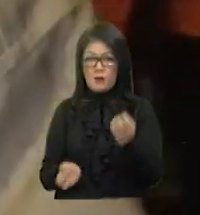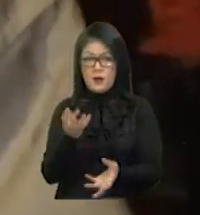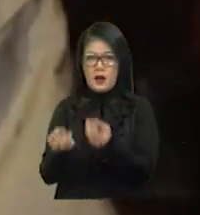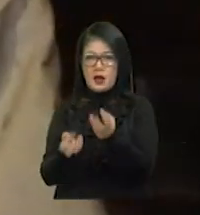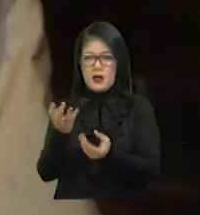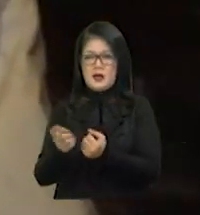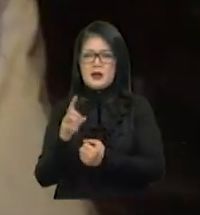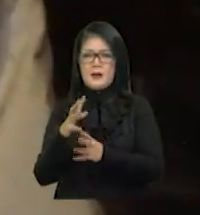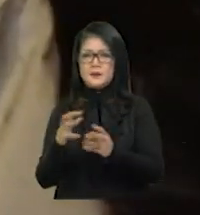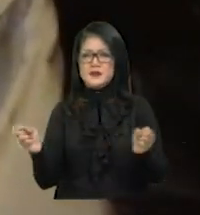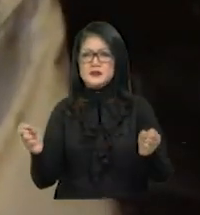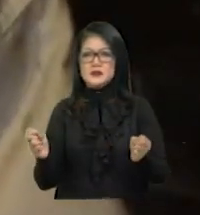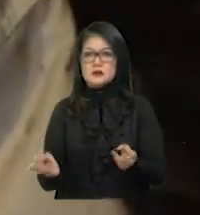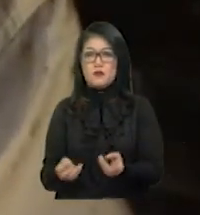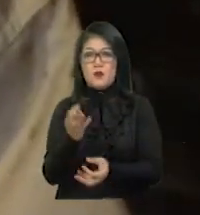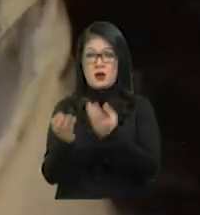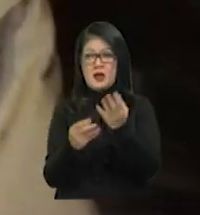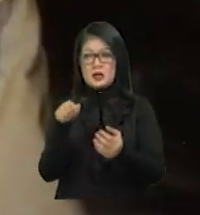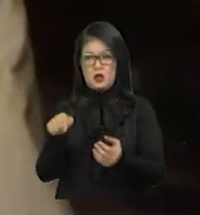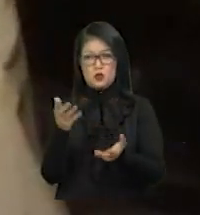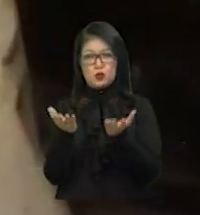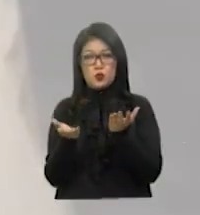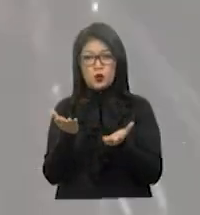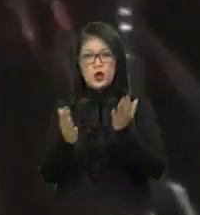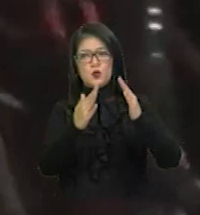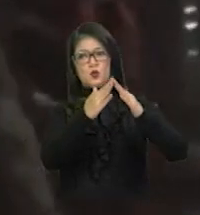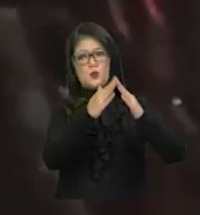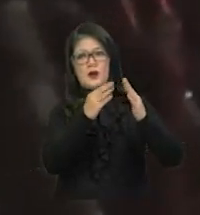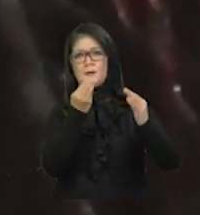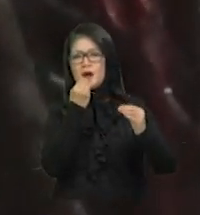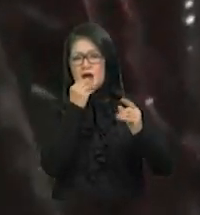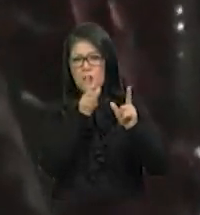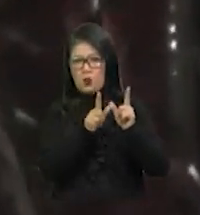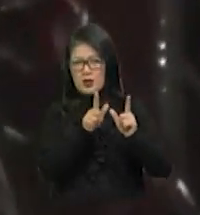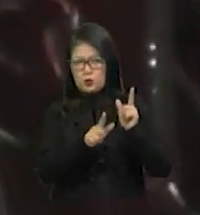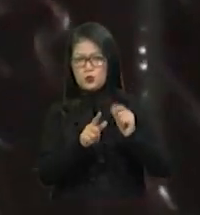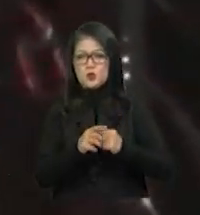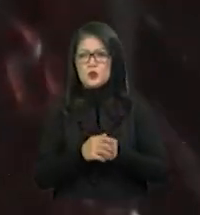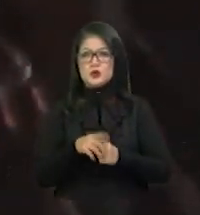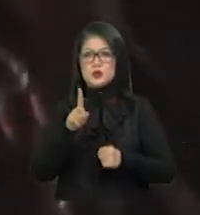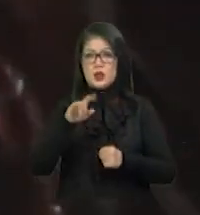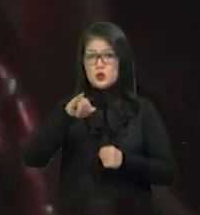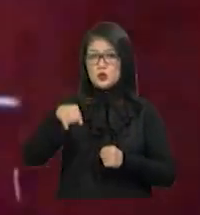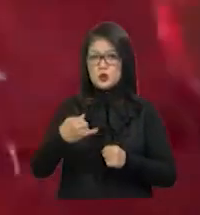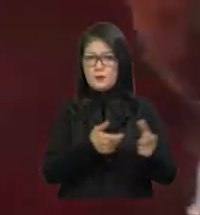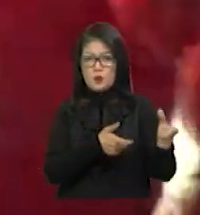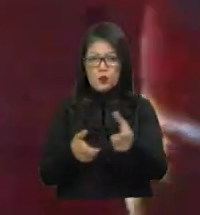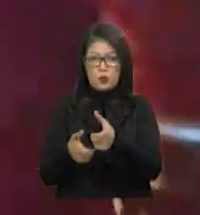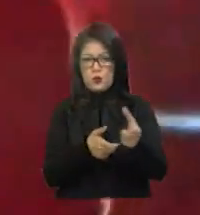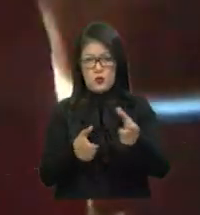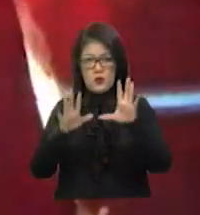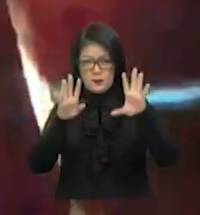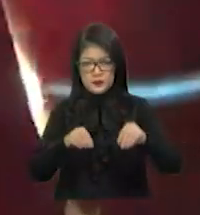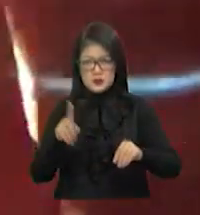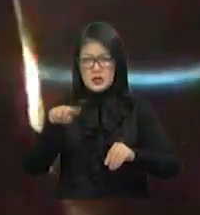yang terbakar sendiri apa, Pak? Itu rumah makan. Rumah makan. Api baru bisa dipadamkan satu jam kemudian setelah 12 unit pemadam